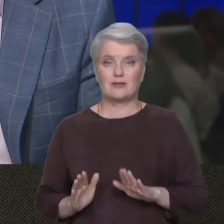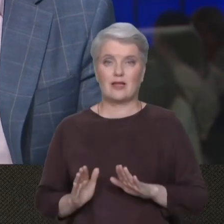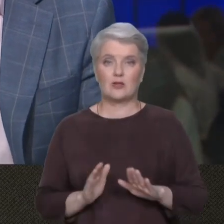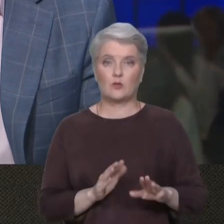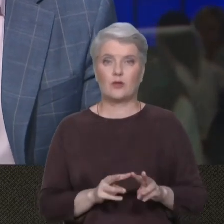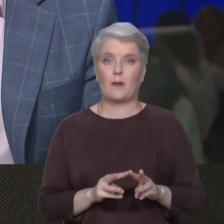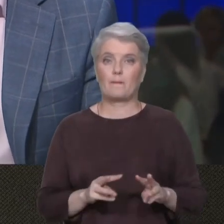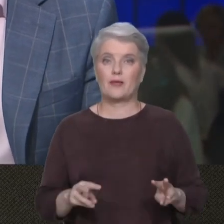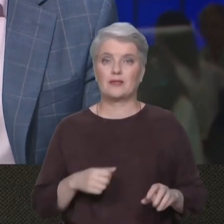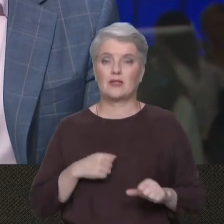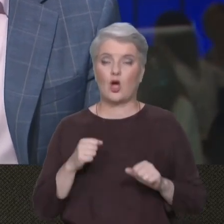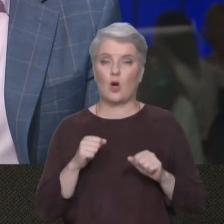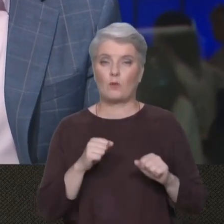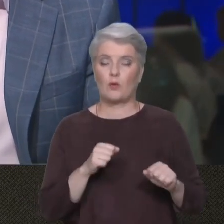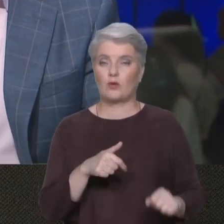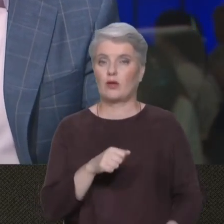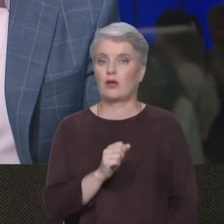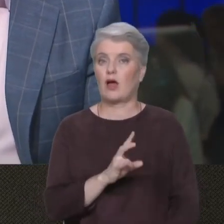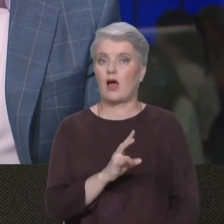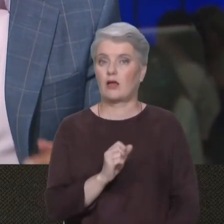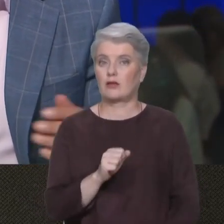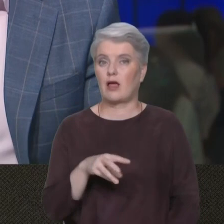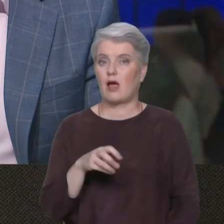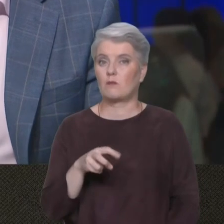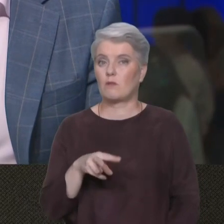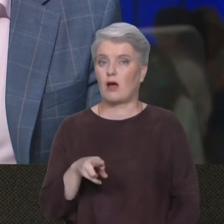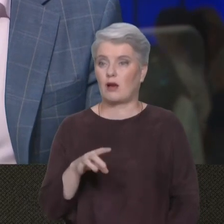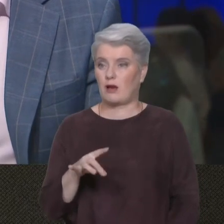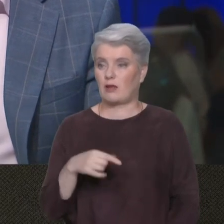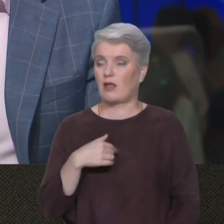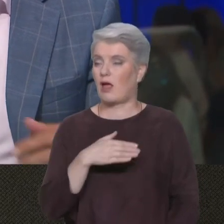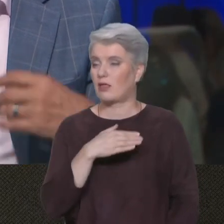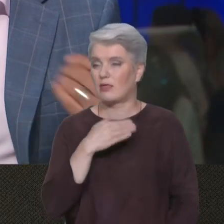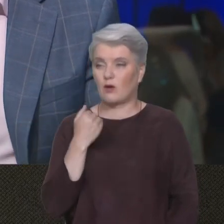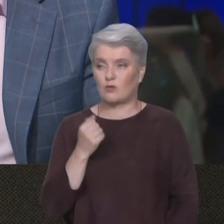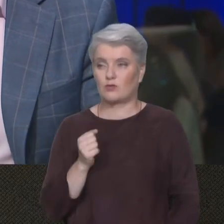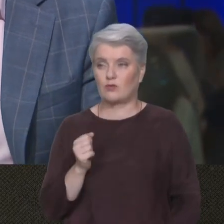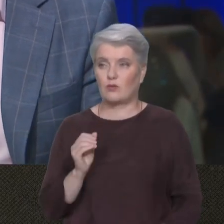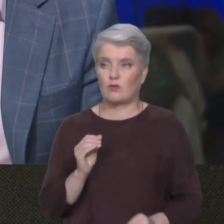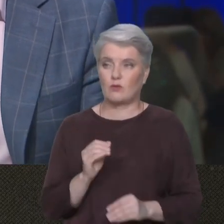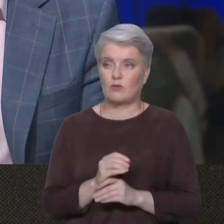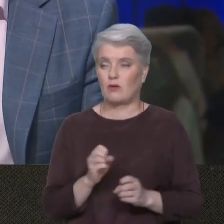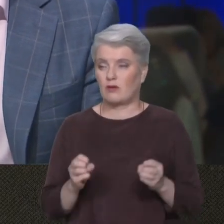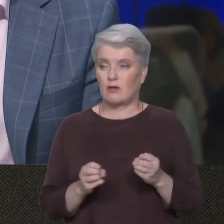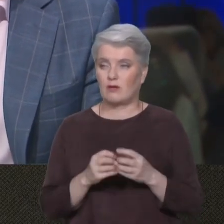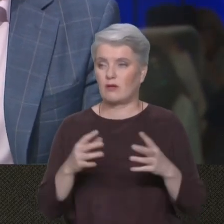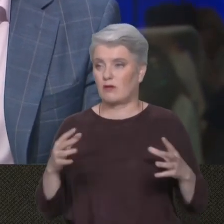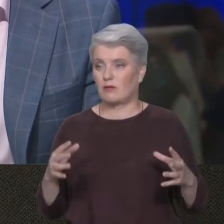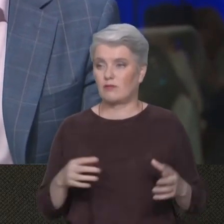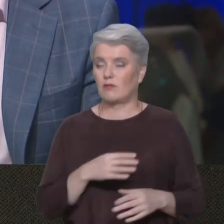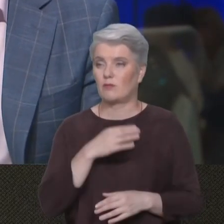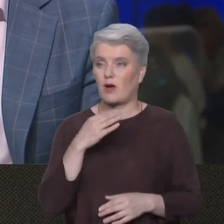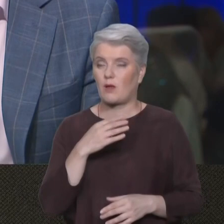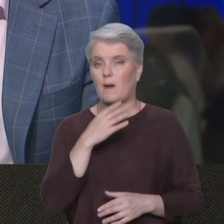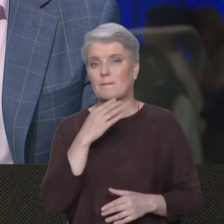оборони Ганна Маляр. Я не хочу лити оливи на в той вогонь суперечок. Багато це